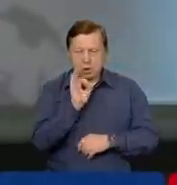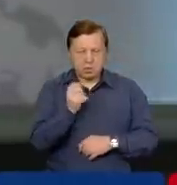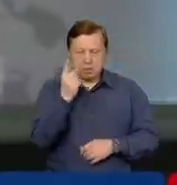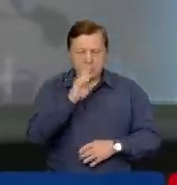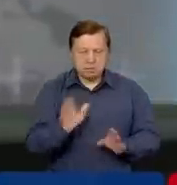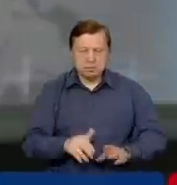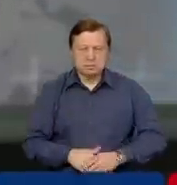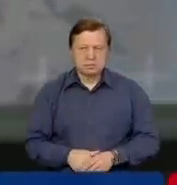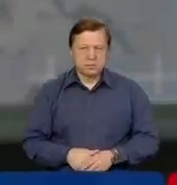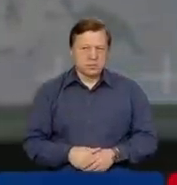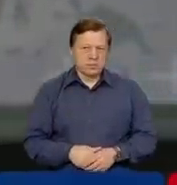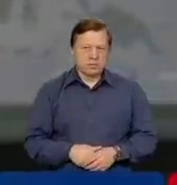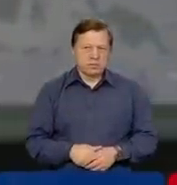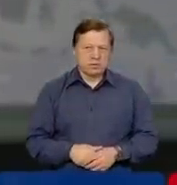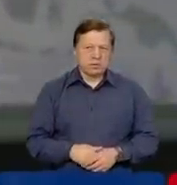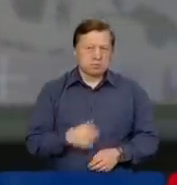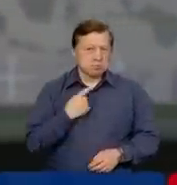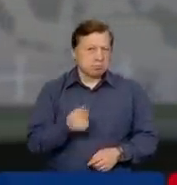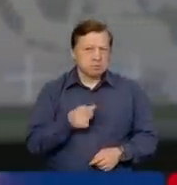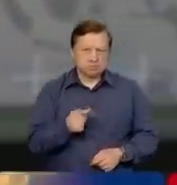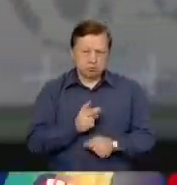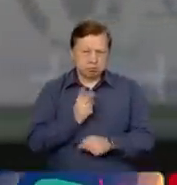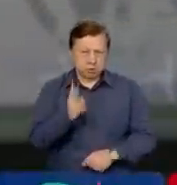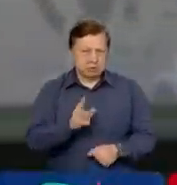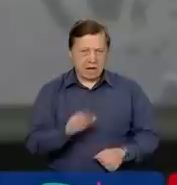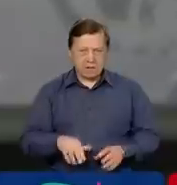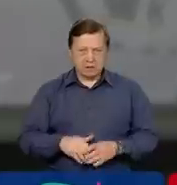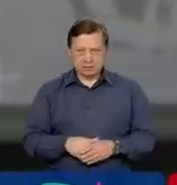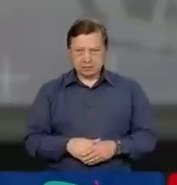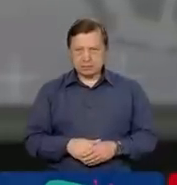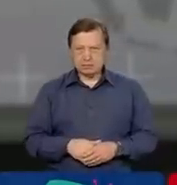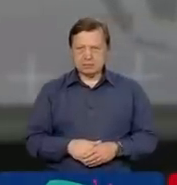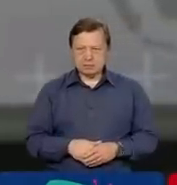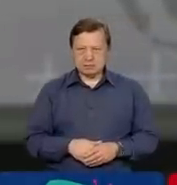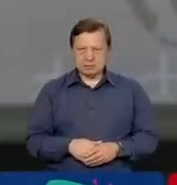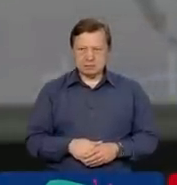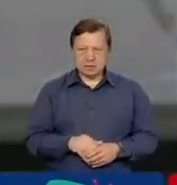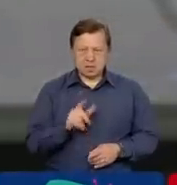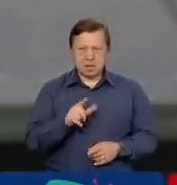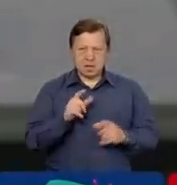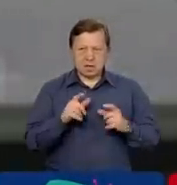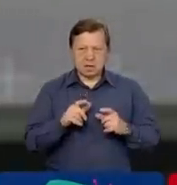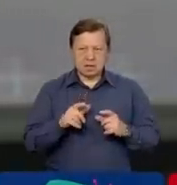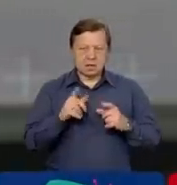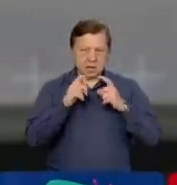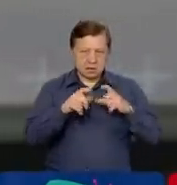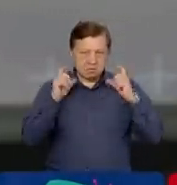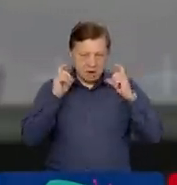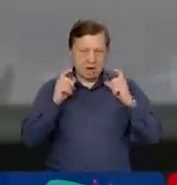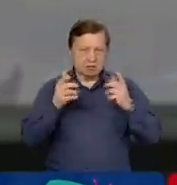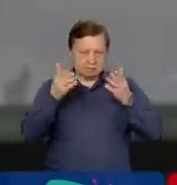takie reakcje o charakterze no, przesady. Mamy zakrywać twarz i usta niekoniecznie